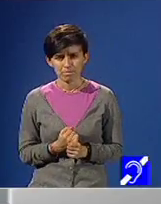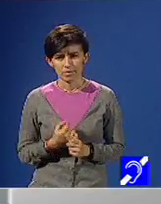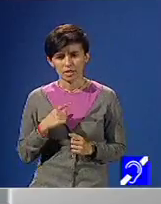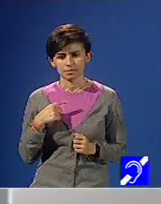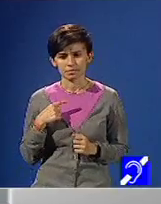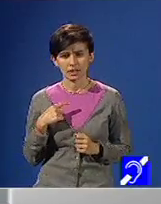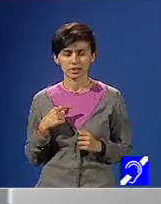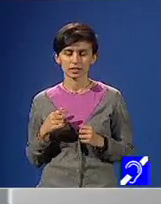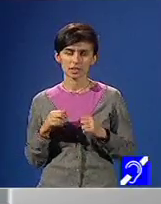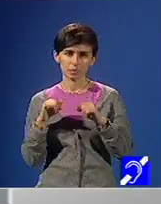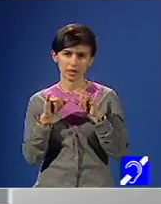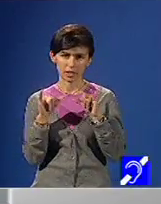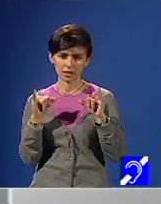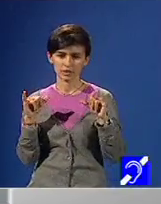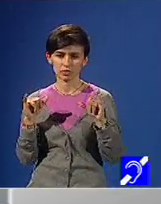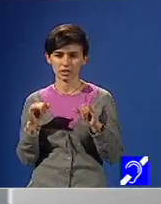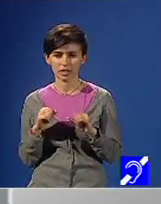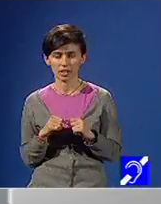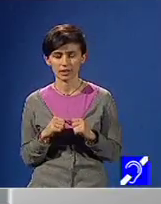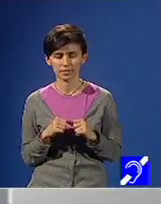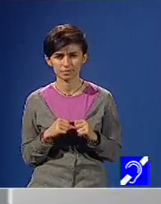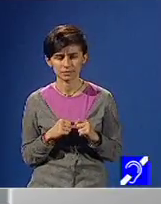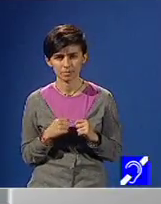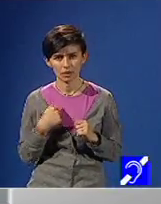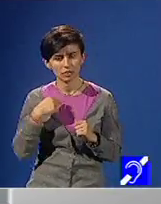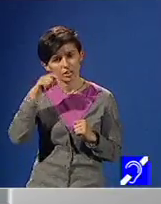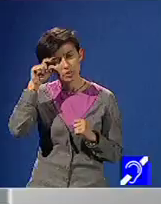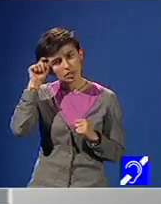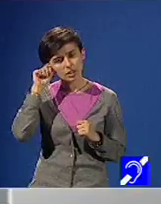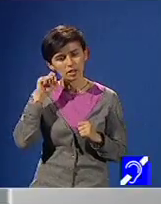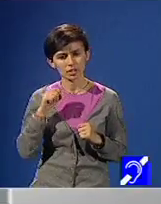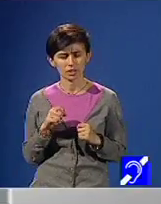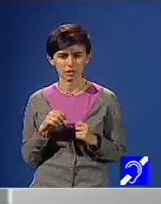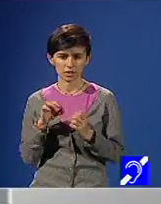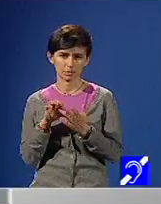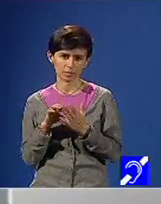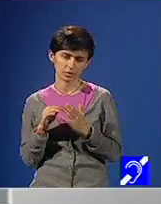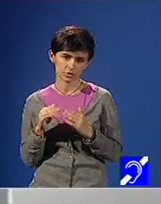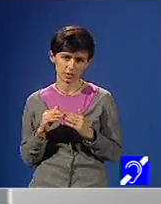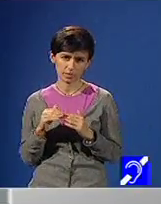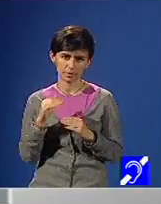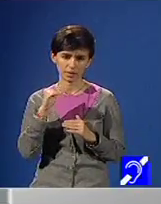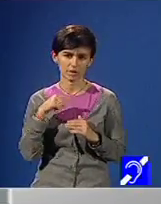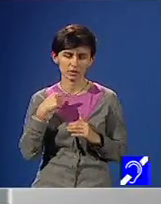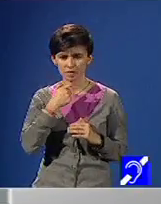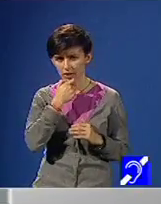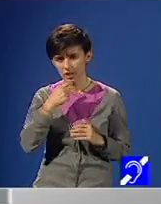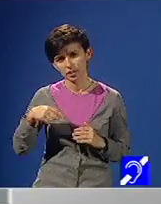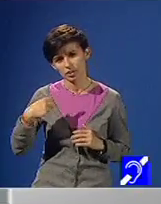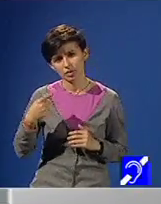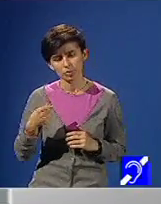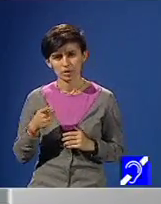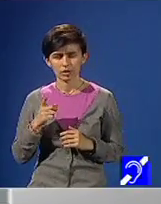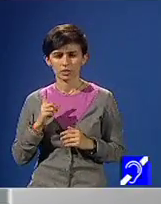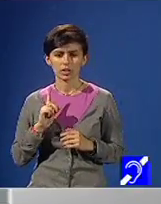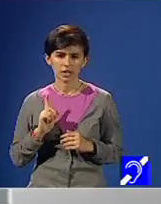suntem în creștere și cred că punctul maxim o să fie anul viitor. Acolo trebuie să dăm tot ce